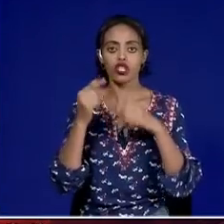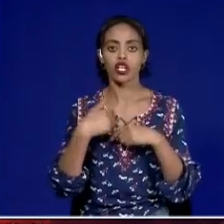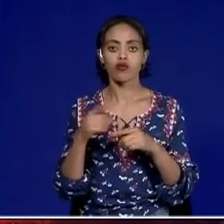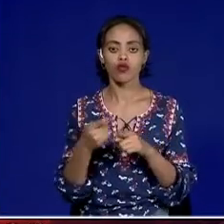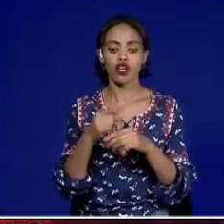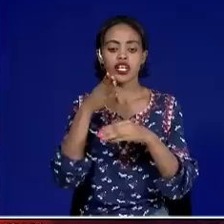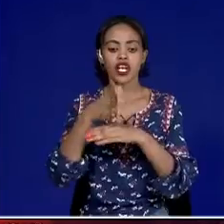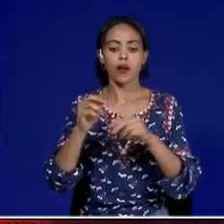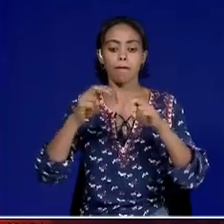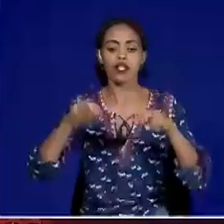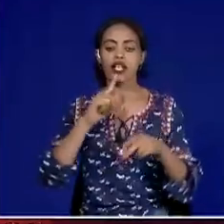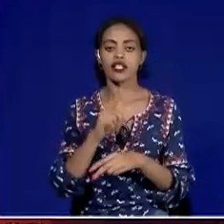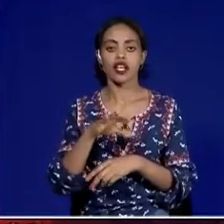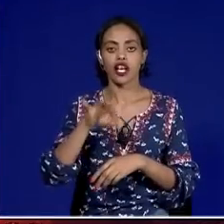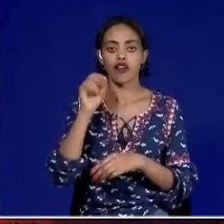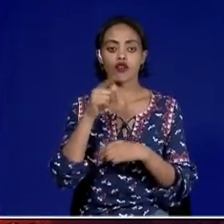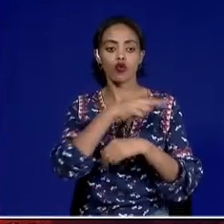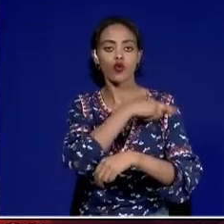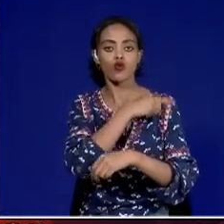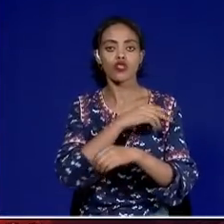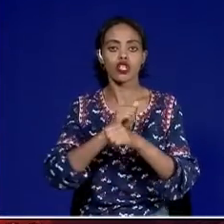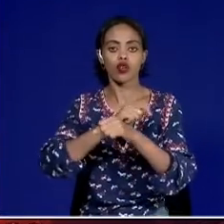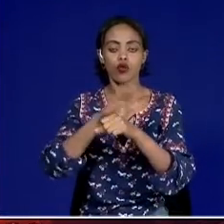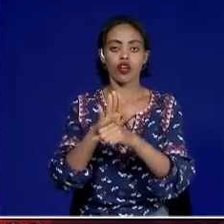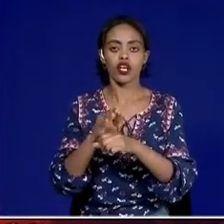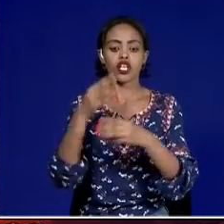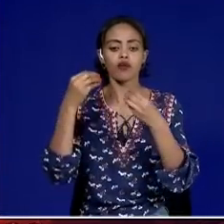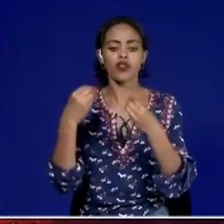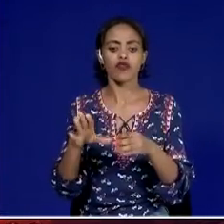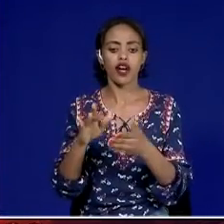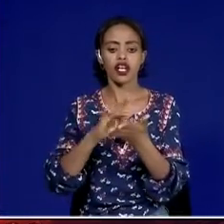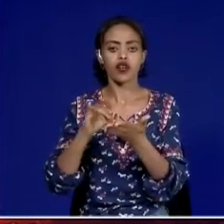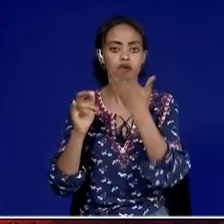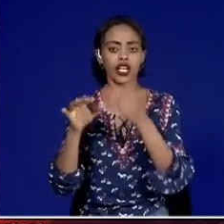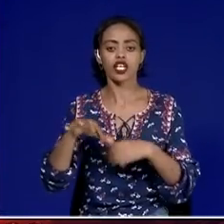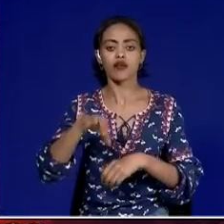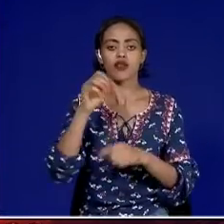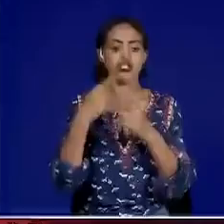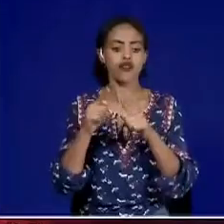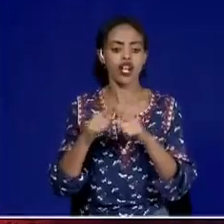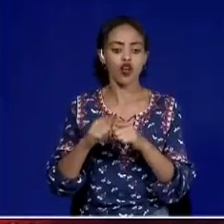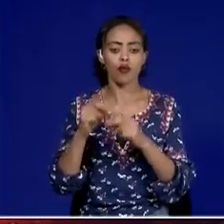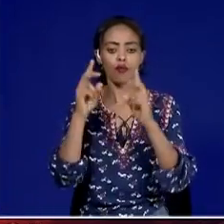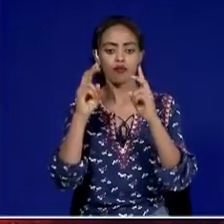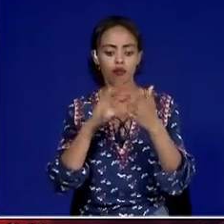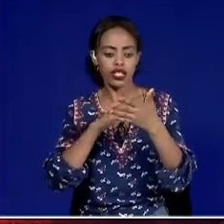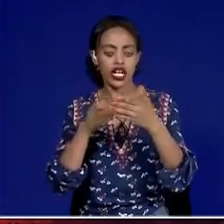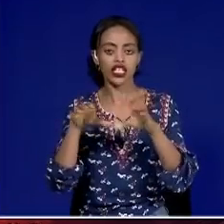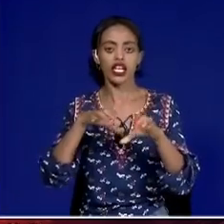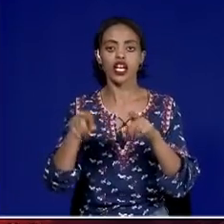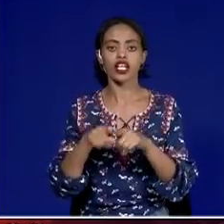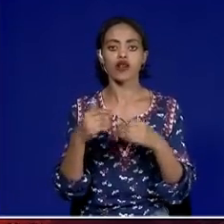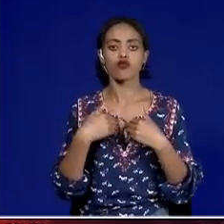ኢና ረኪብና ማለት እዩ። እቲ ሆስፒታል ለበዳ ቫይረስ ኮሮና ንምጥፋእን ፈውሲ ንምርካብን ዝተፈላለዩ መፅናዕትታት የካይድ ከም